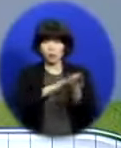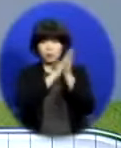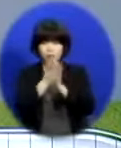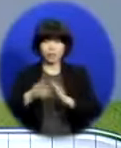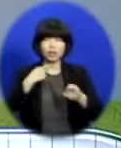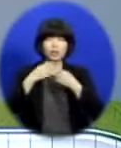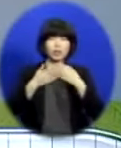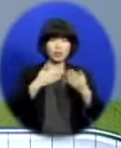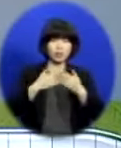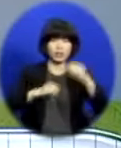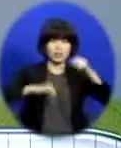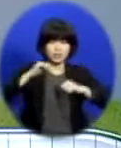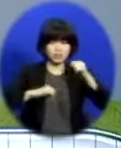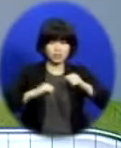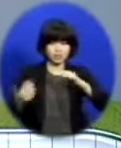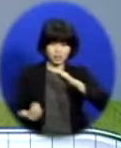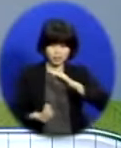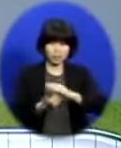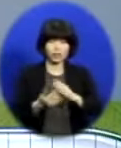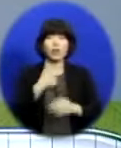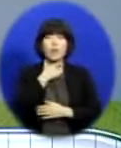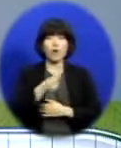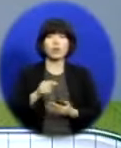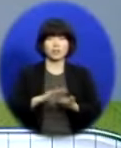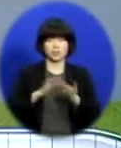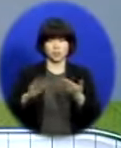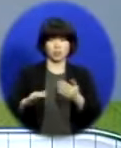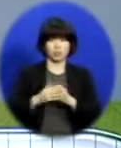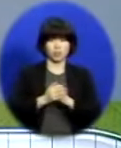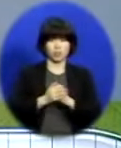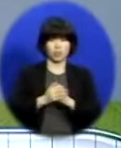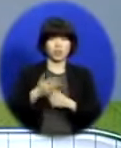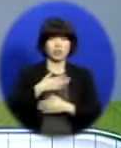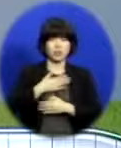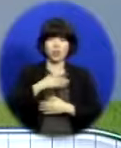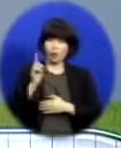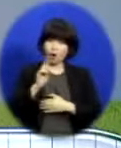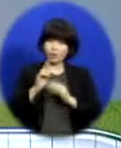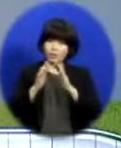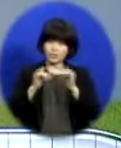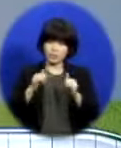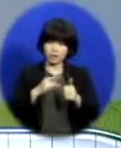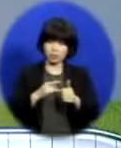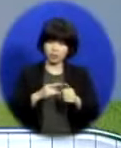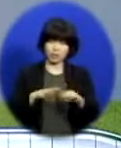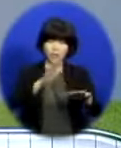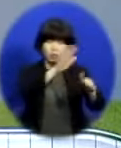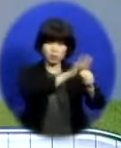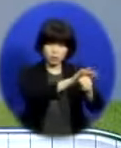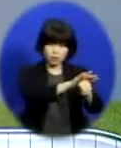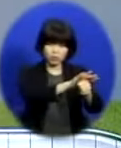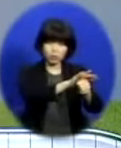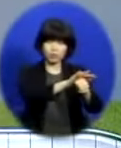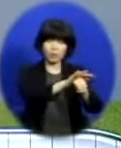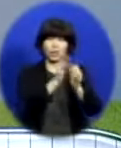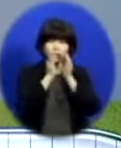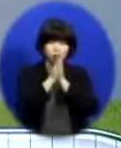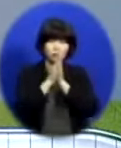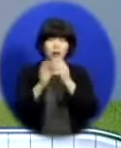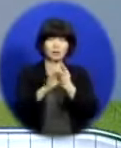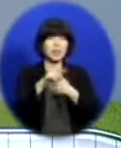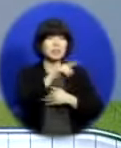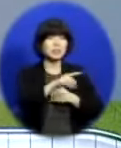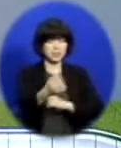경험하는 역사가 일어나기를 원했어요 저는 어떤 사람들에게 손을 얹고 기도하면 그에게 능력이